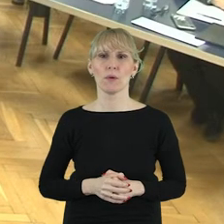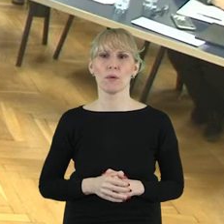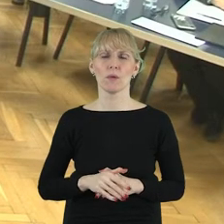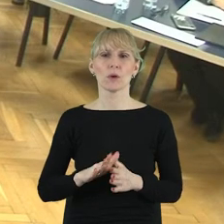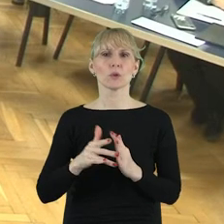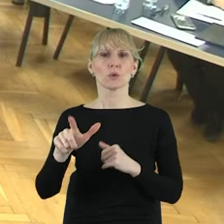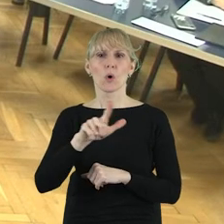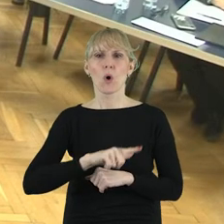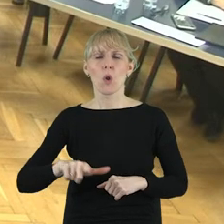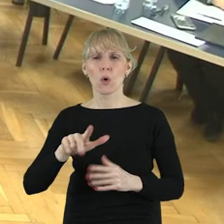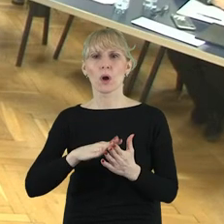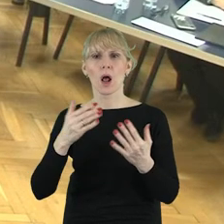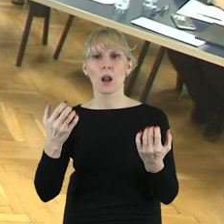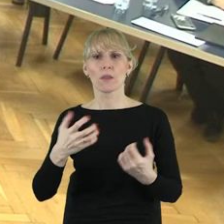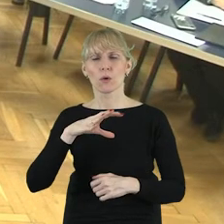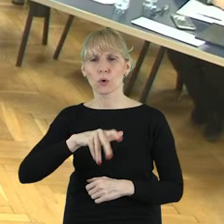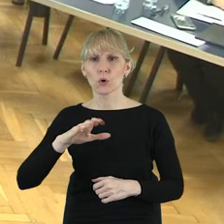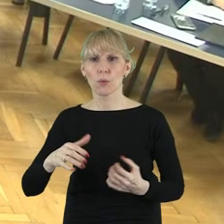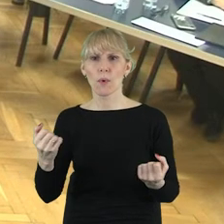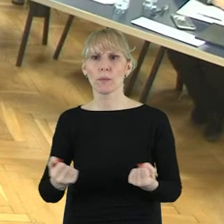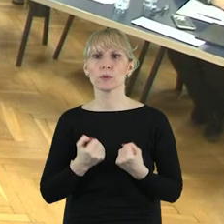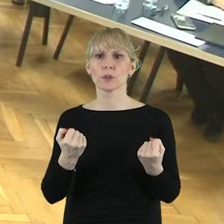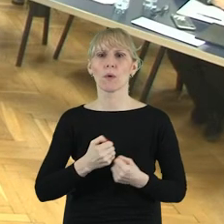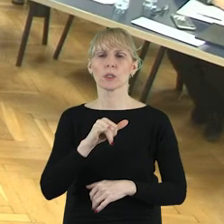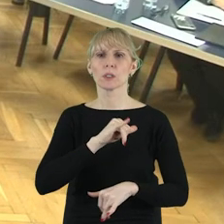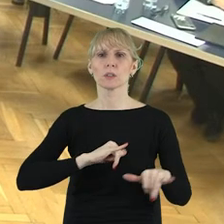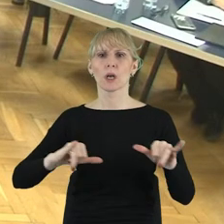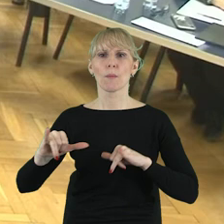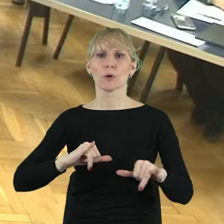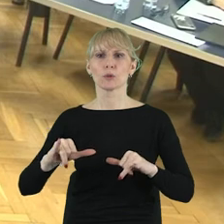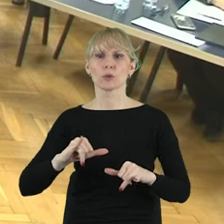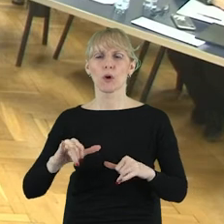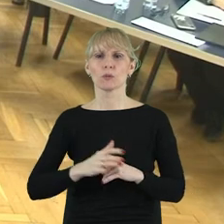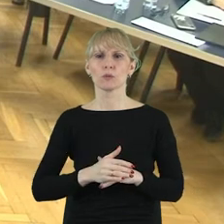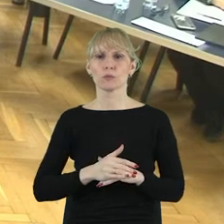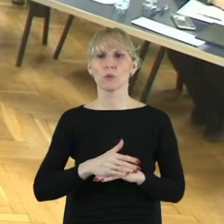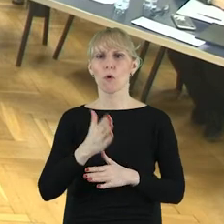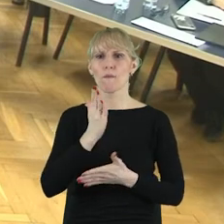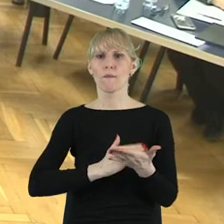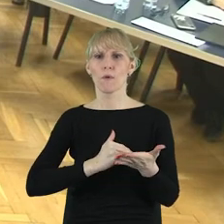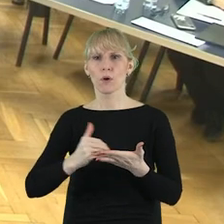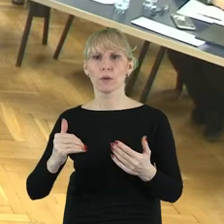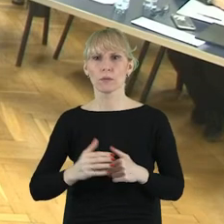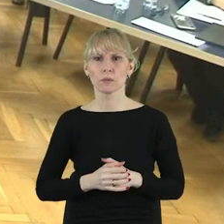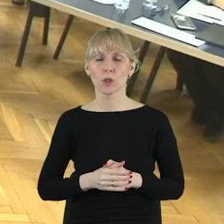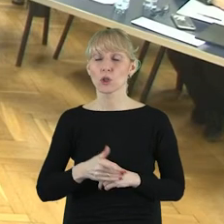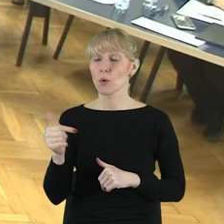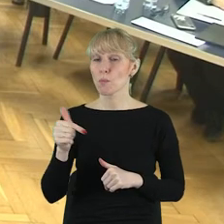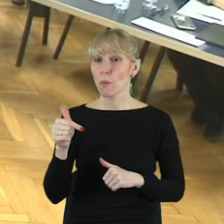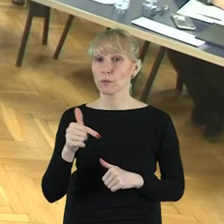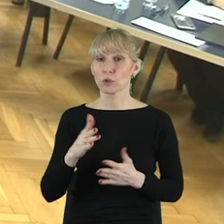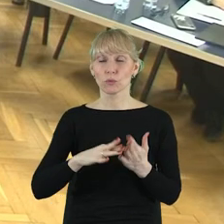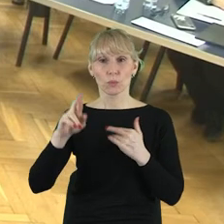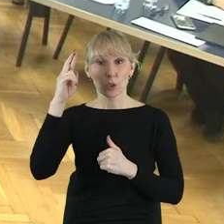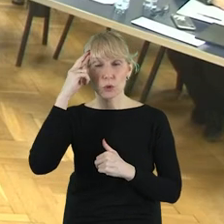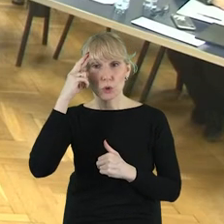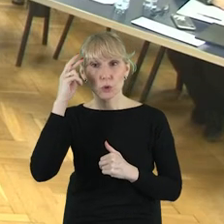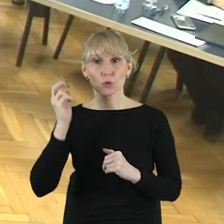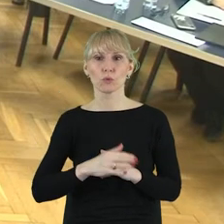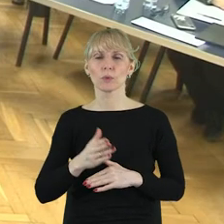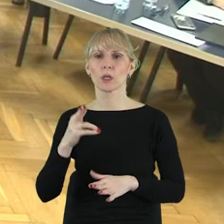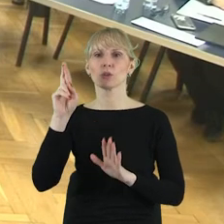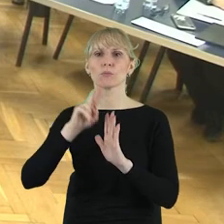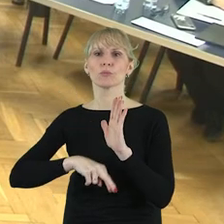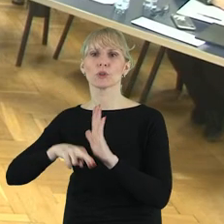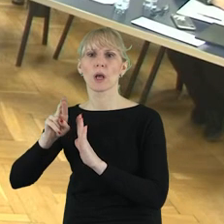PROW i nam lokalnym grupom działania i samorządowi województwa. Razem stworzyliśmy partnerstwo i razem próbowaliśmy zrozumieć i analizować zawiłe